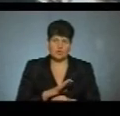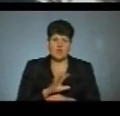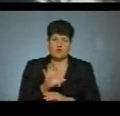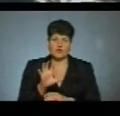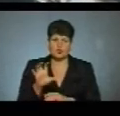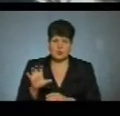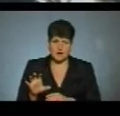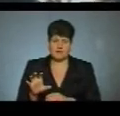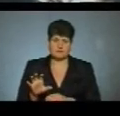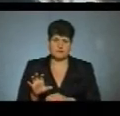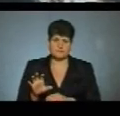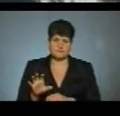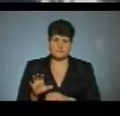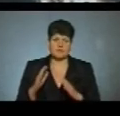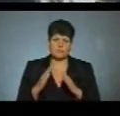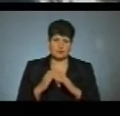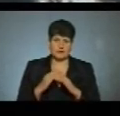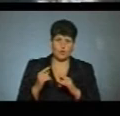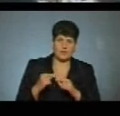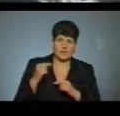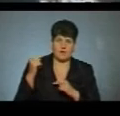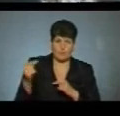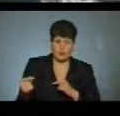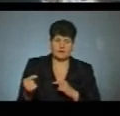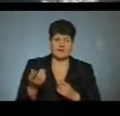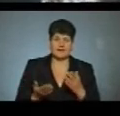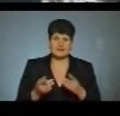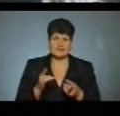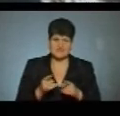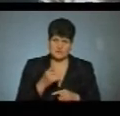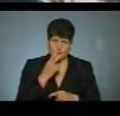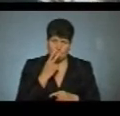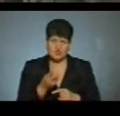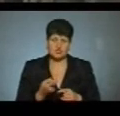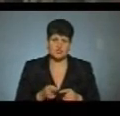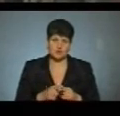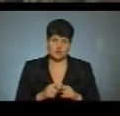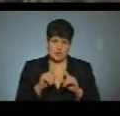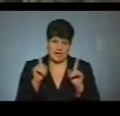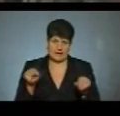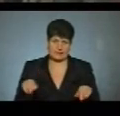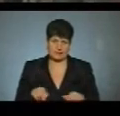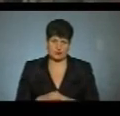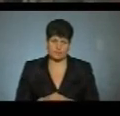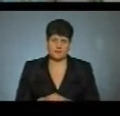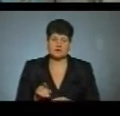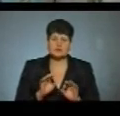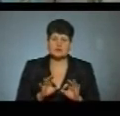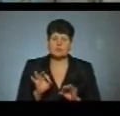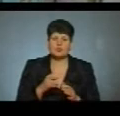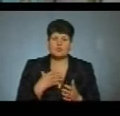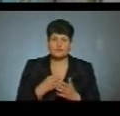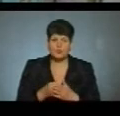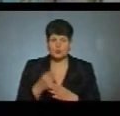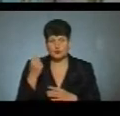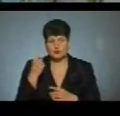фотографії, світлини з будинку навпроти, які дійсно бачили цю картину. Рустам Давлетов розповів про свою творчу